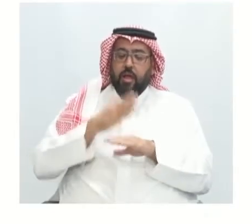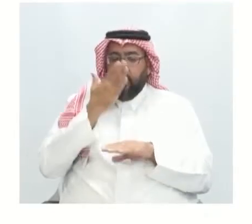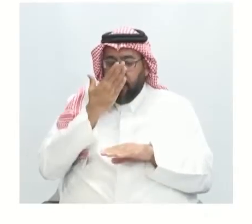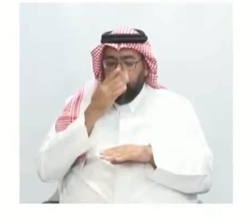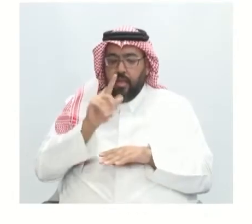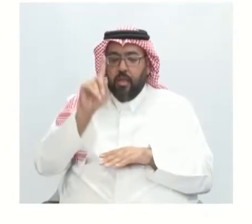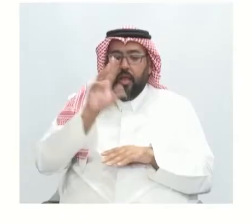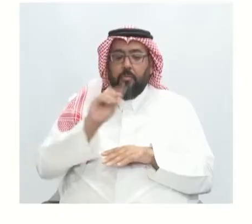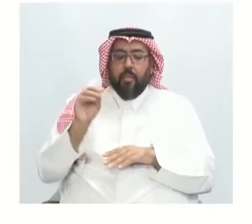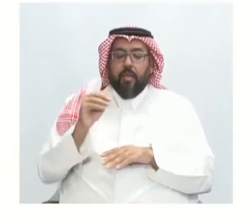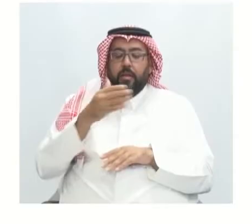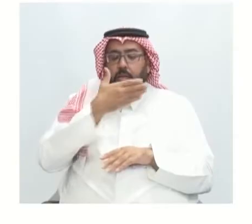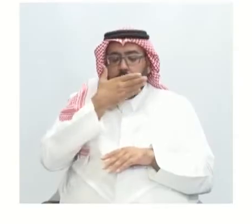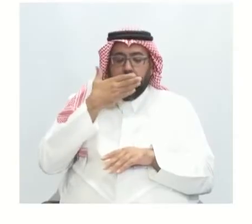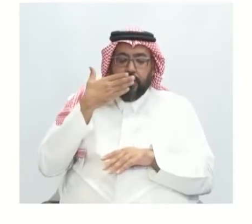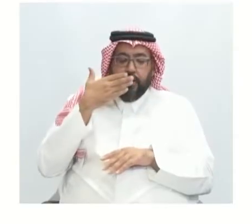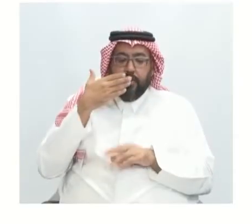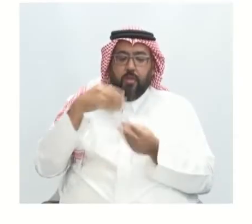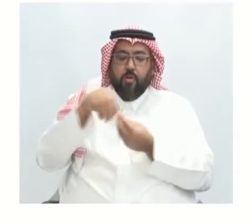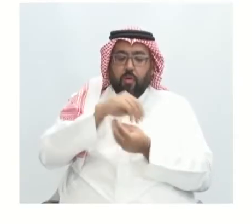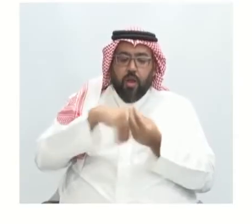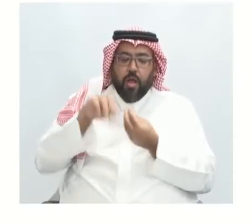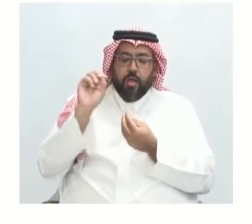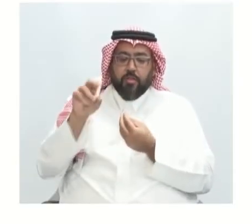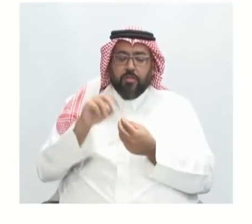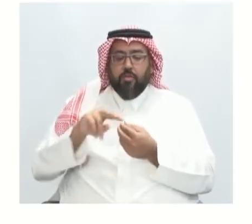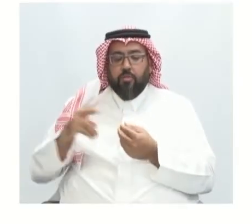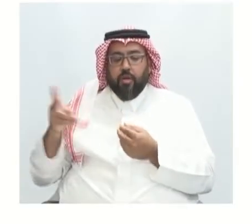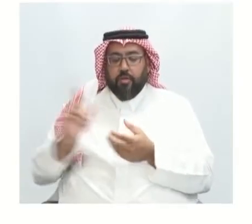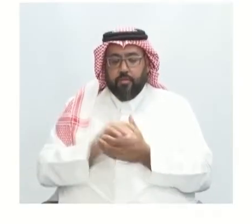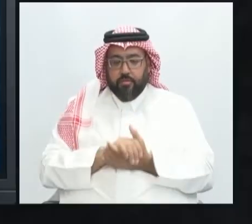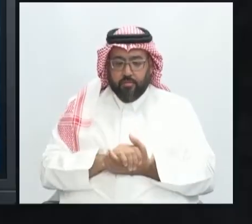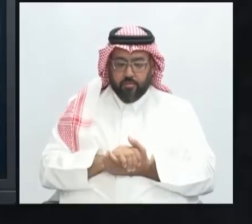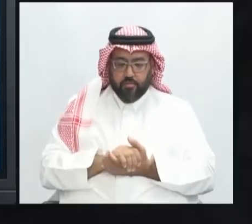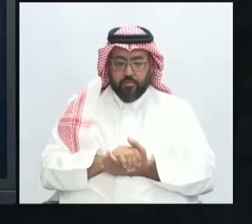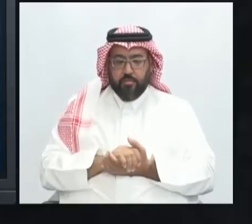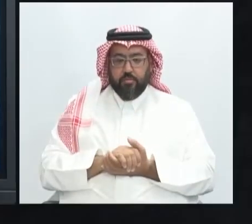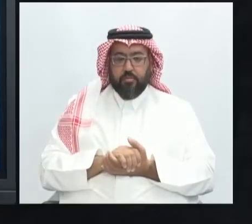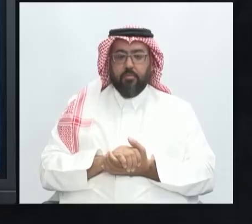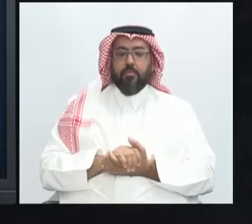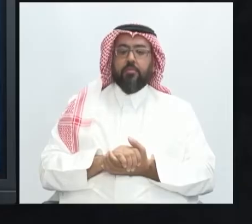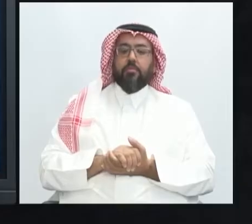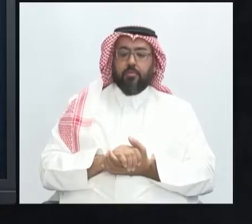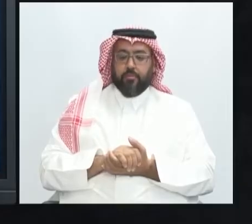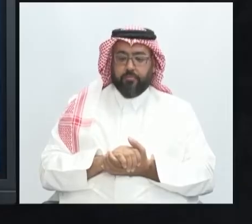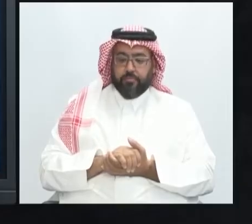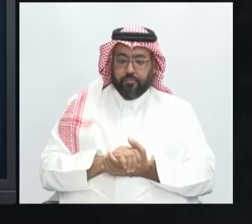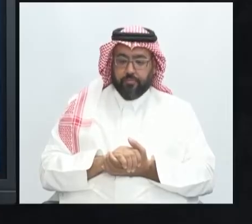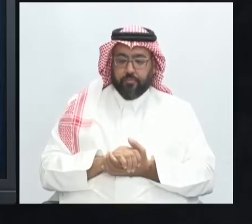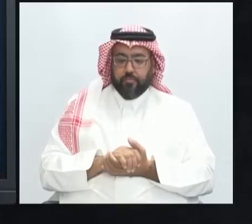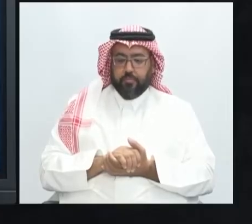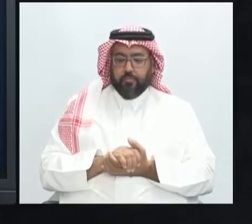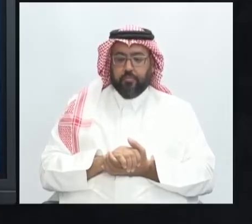الصيام والحج وغيرهما كيف الصبر على طاعه الله احسنتم